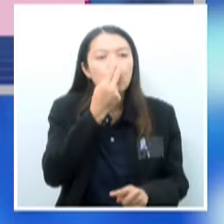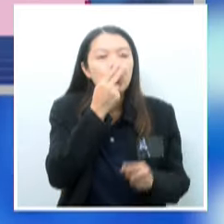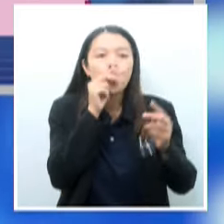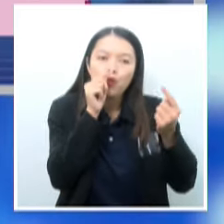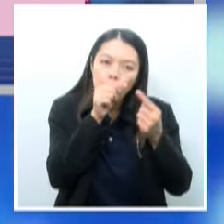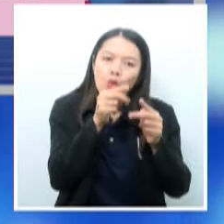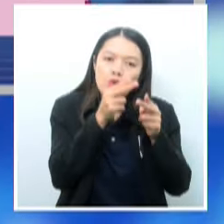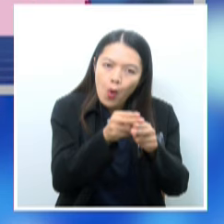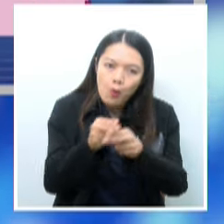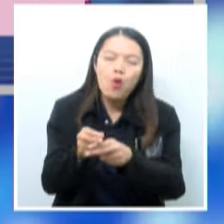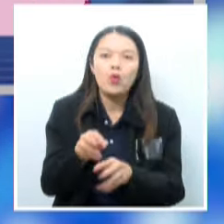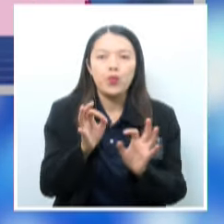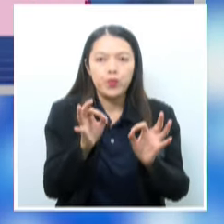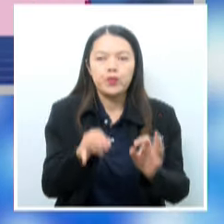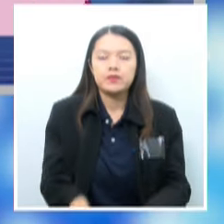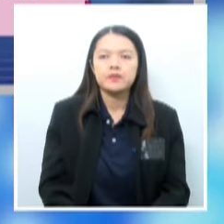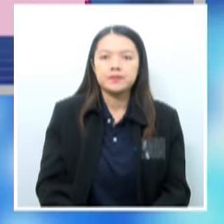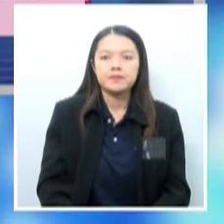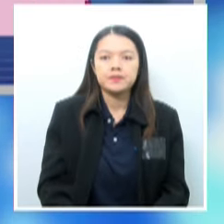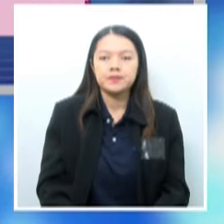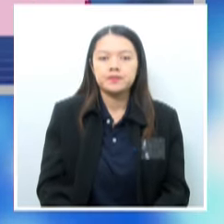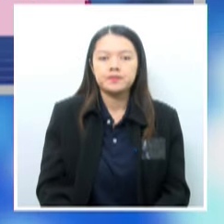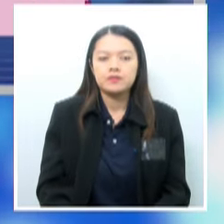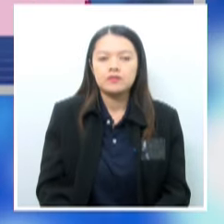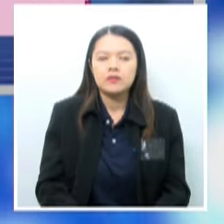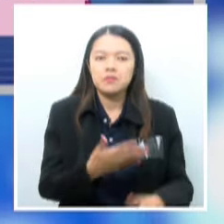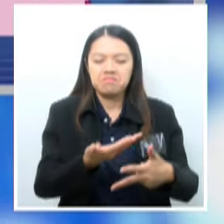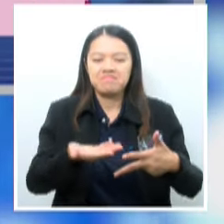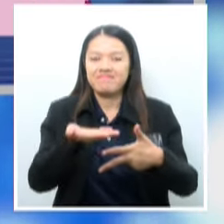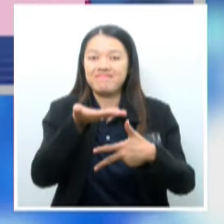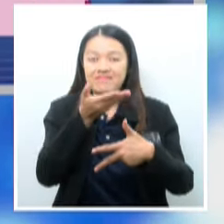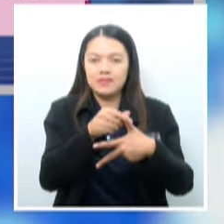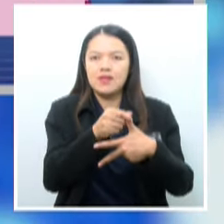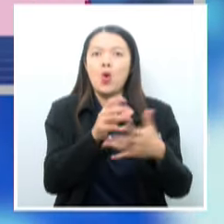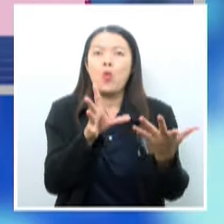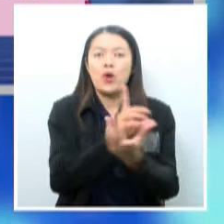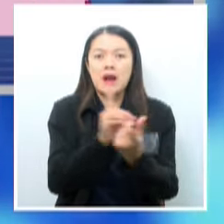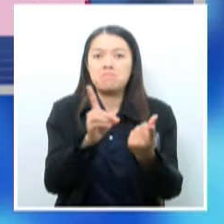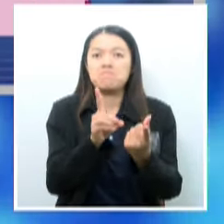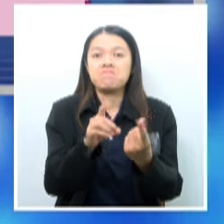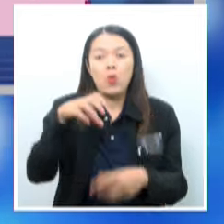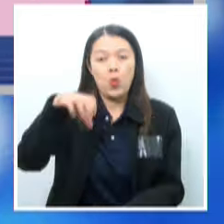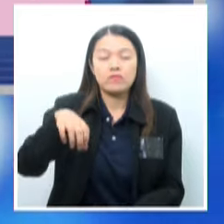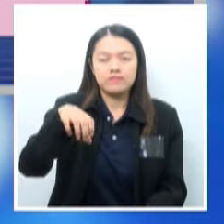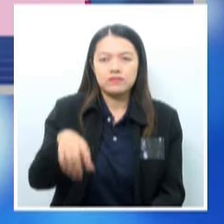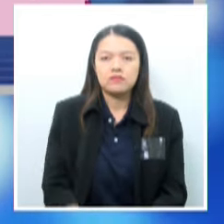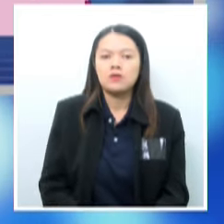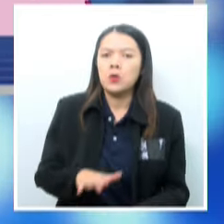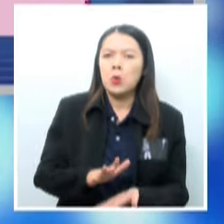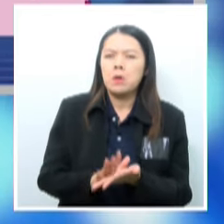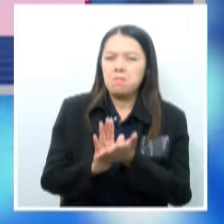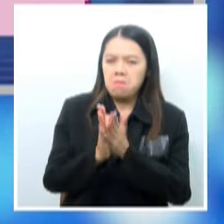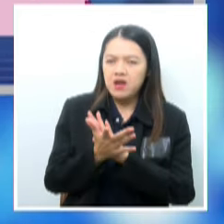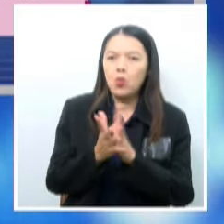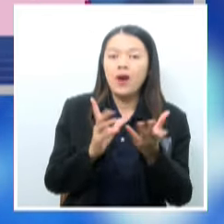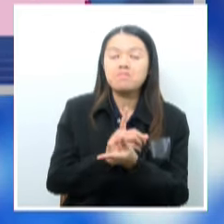างเดียวนะครับเพราะนั้นแล้วก็หลังจากนั้นเป็นบันไดขั้นที่3ก็คือวัฒนธรรมขององค์กรนะครับโรงเรียนก็เปลี่ยนวัฒนธรรมตามอง